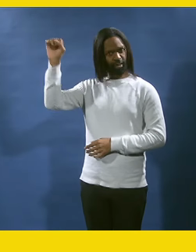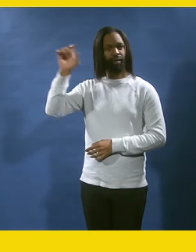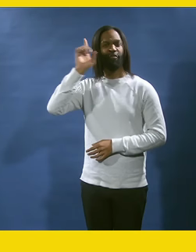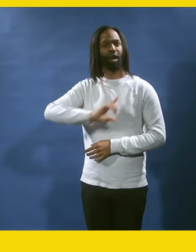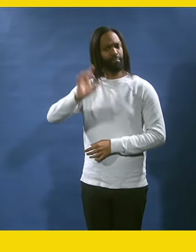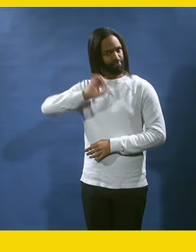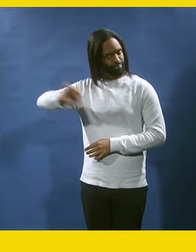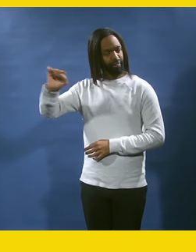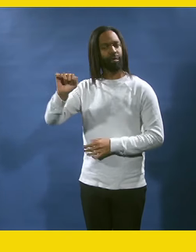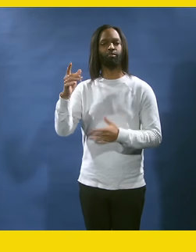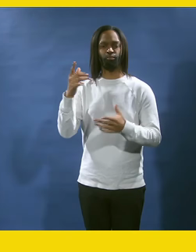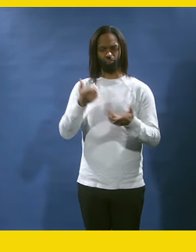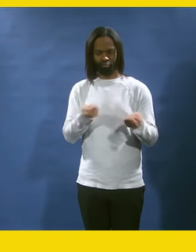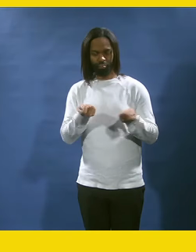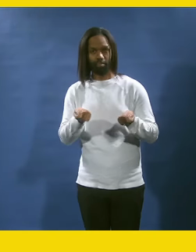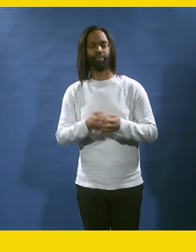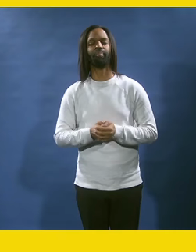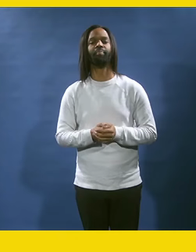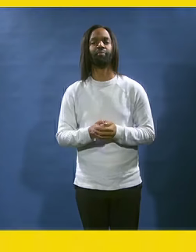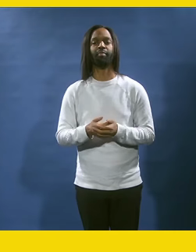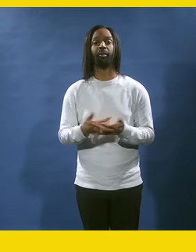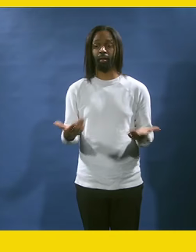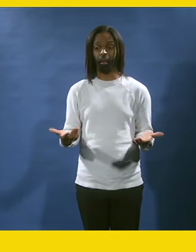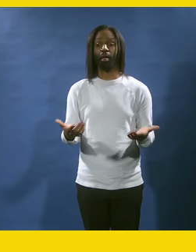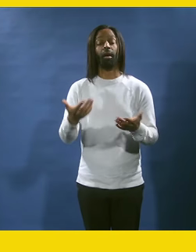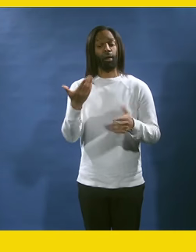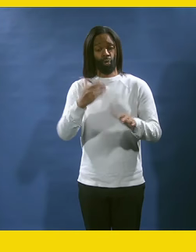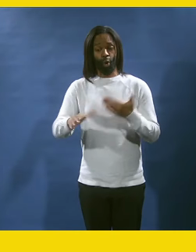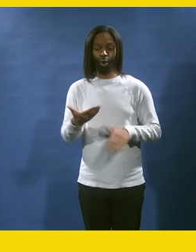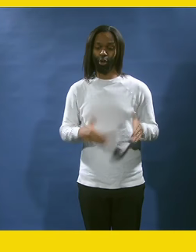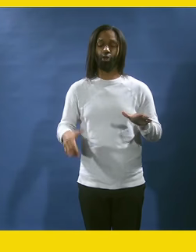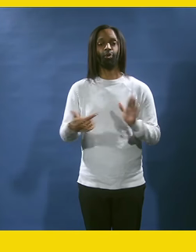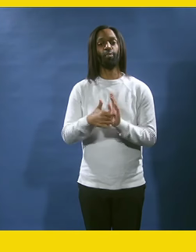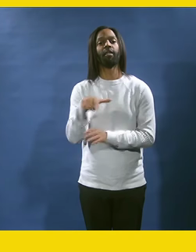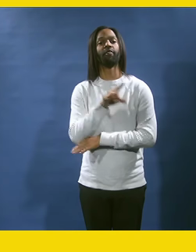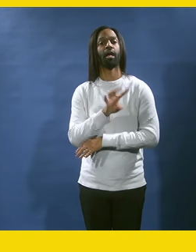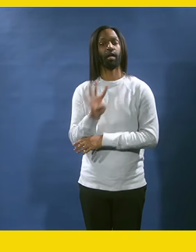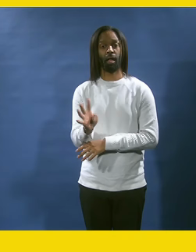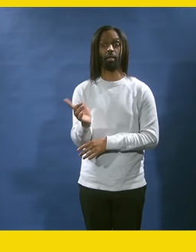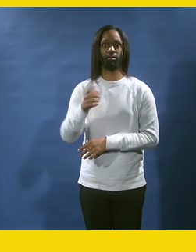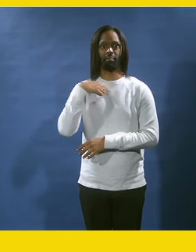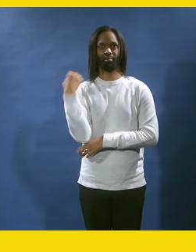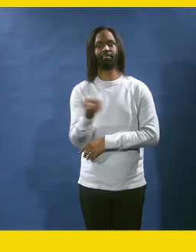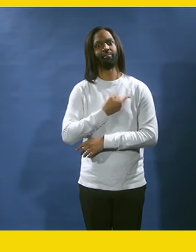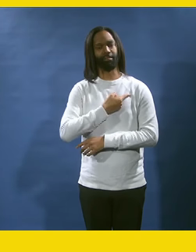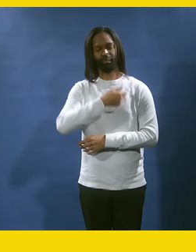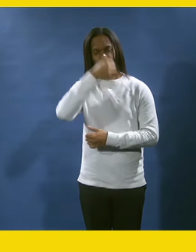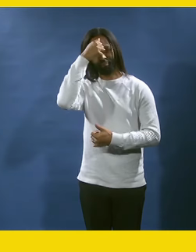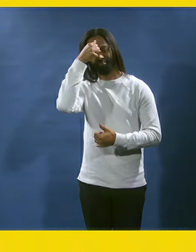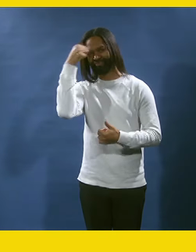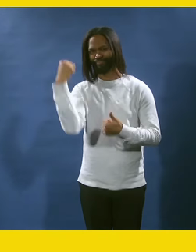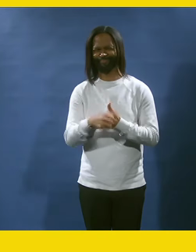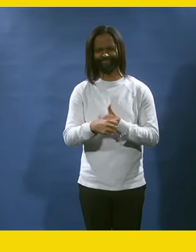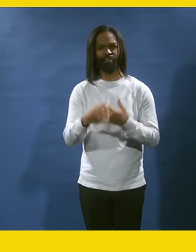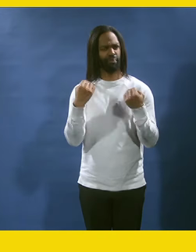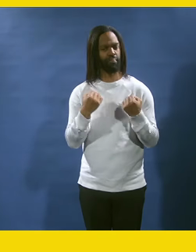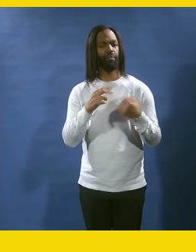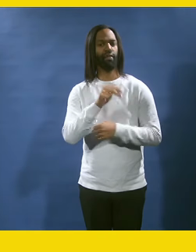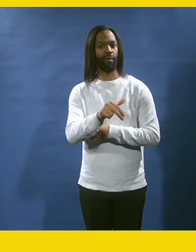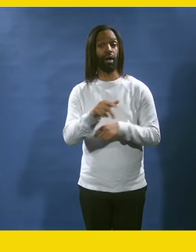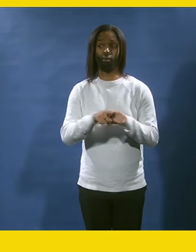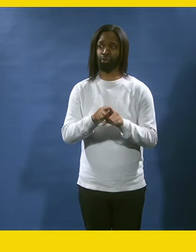Cet automne 2024 restera dans notre mémoire collective, mais également dans chacune de nos